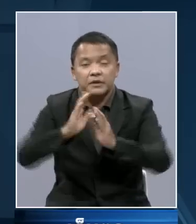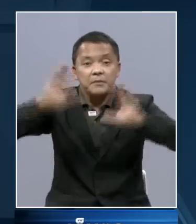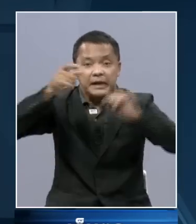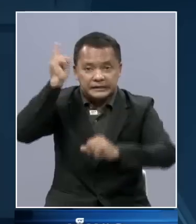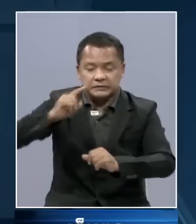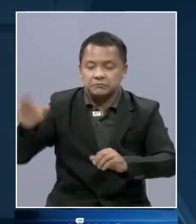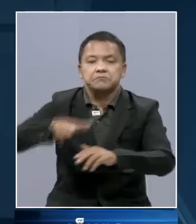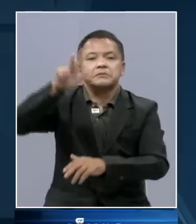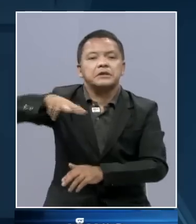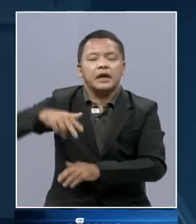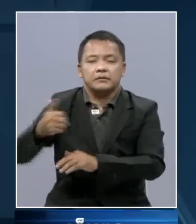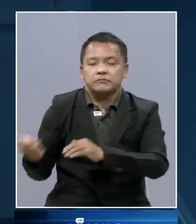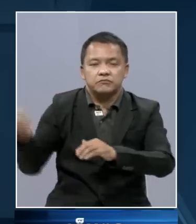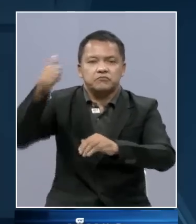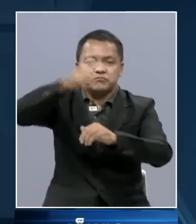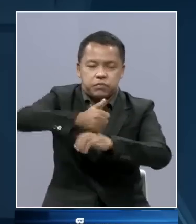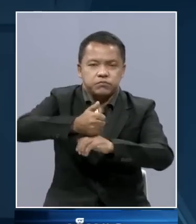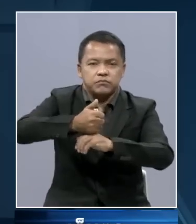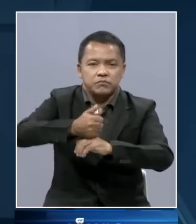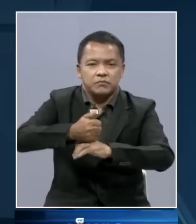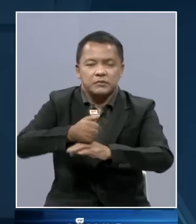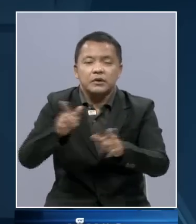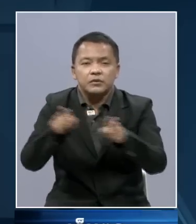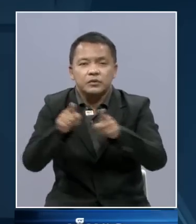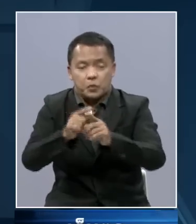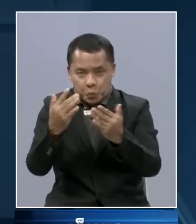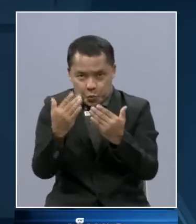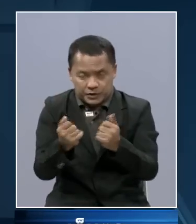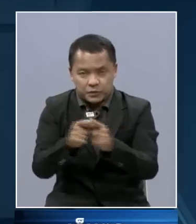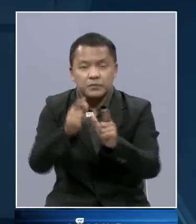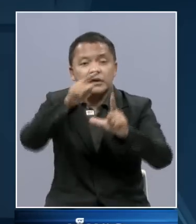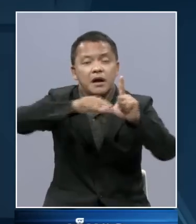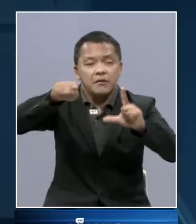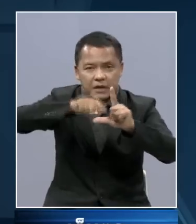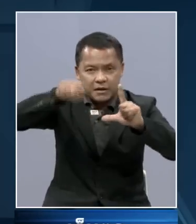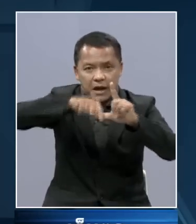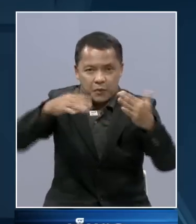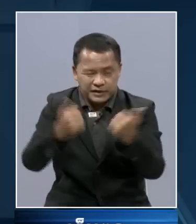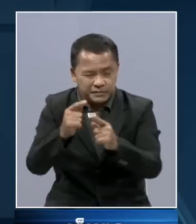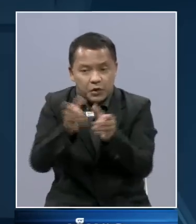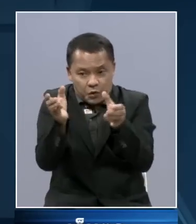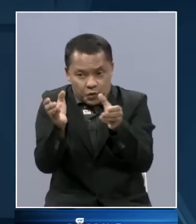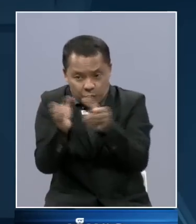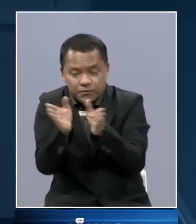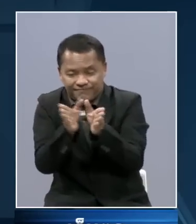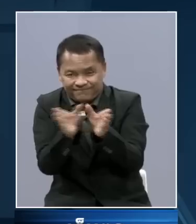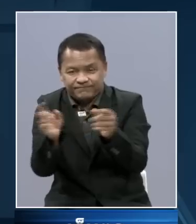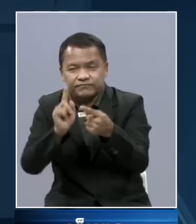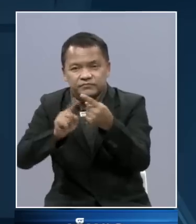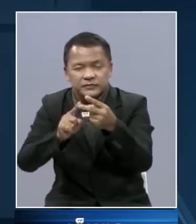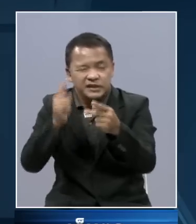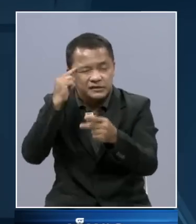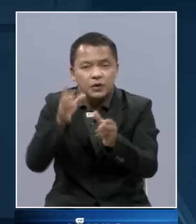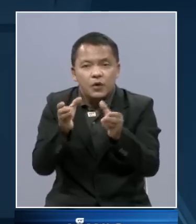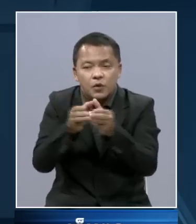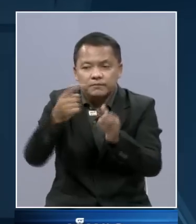ลตัวจริงก็เป็นเพื่อไทยแหละไม่ใช่ก้าวไกลนะฮะในฉากทัดนี้เนี่ยฝั่งก้าวไกลตอนนี้ก็มีอีกฝากนึงด้วยคือเริ่มถูก